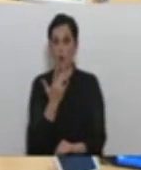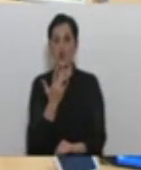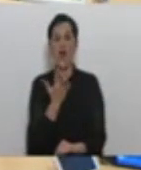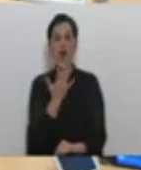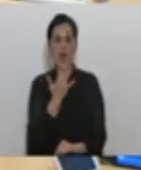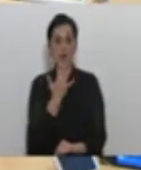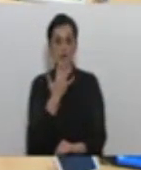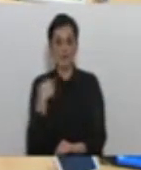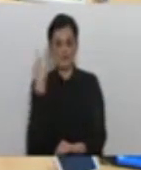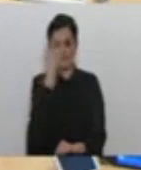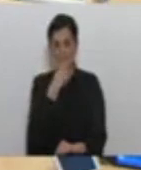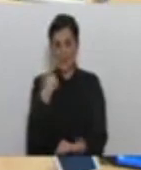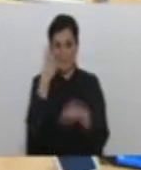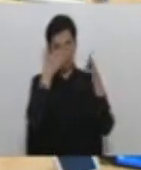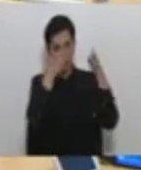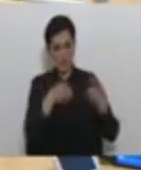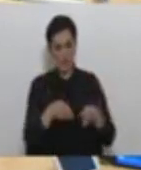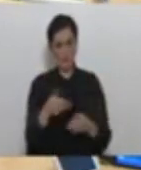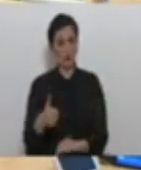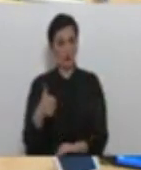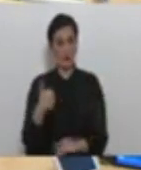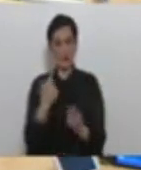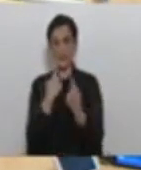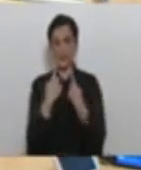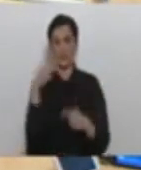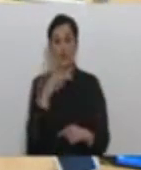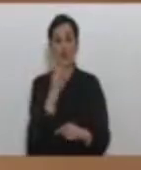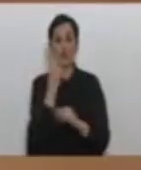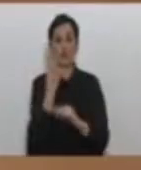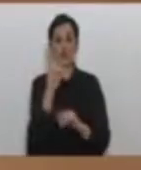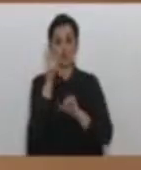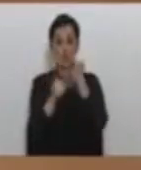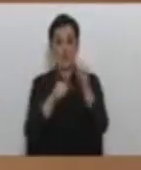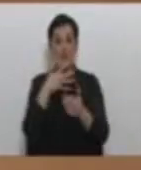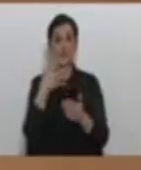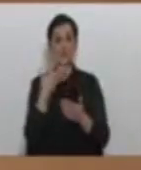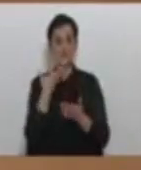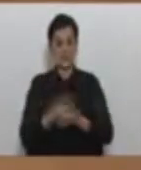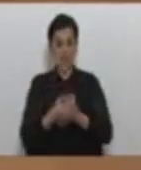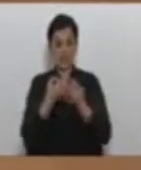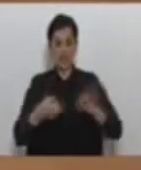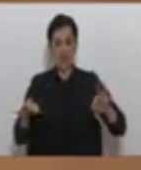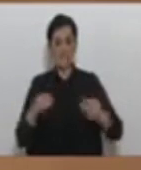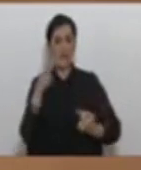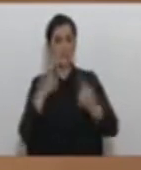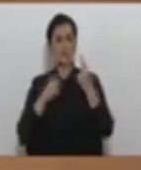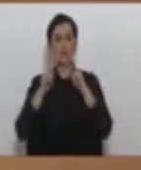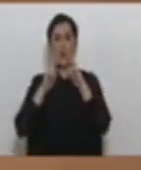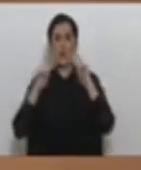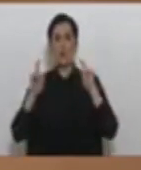და პიროვნულ ღირსებაზე. 2014 წელს საკუთარი თავისუფლებისთვის ბრძოლას უკრაინელმა